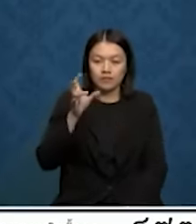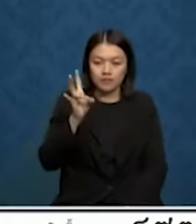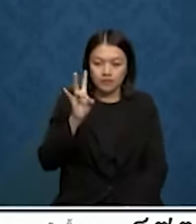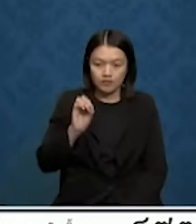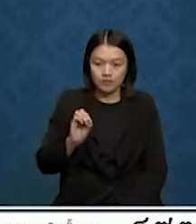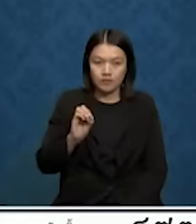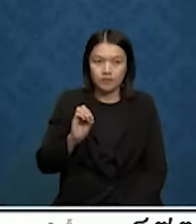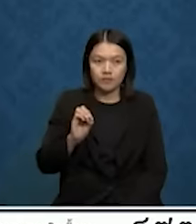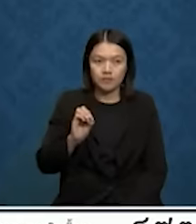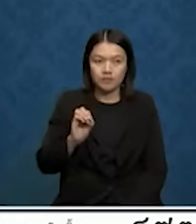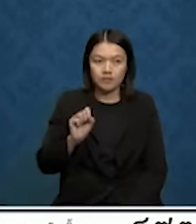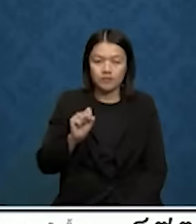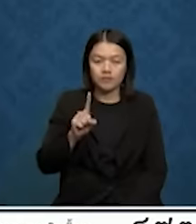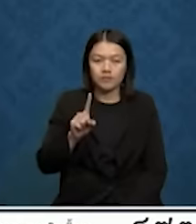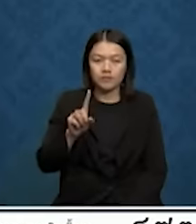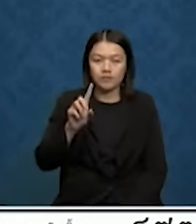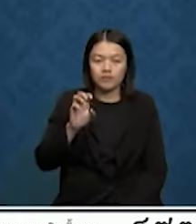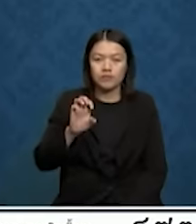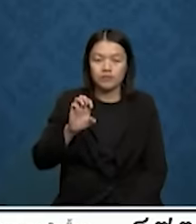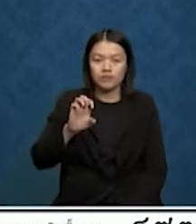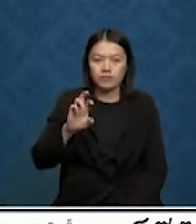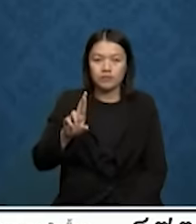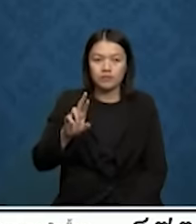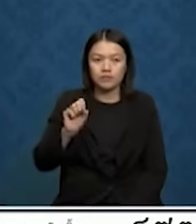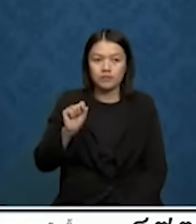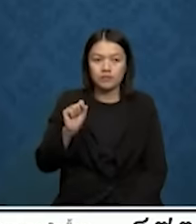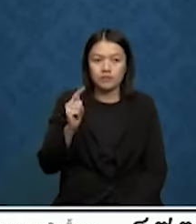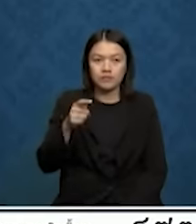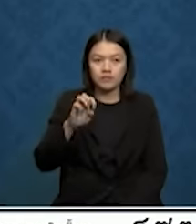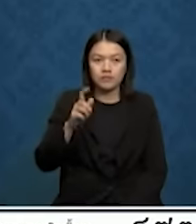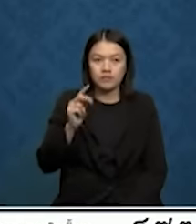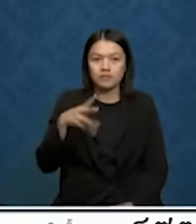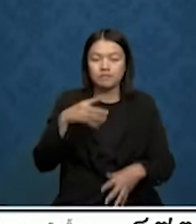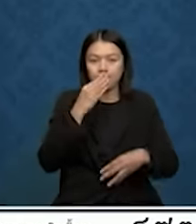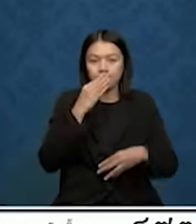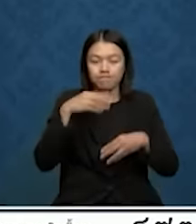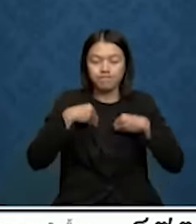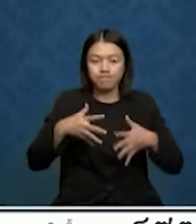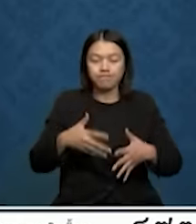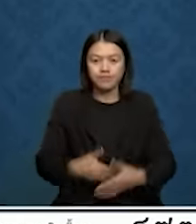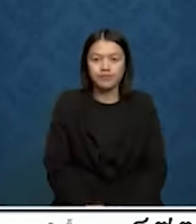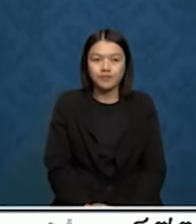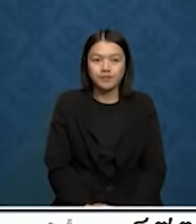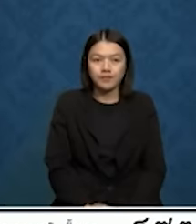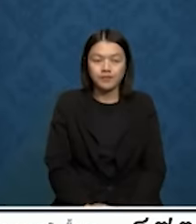370นายศิรสิทธิ์สงนุ้ย ศิรสิทธิ์สงนุ้ยไม่เห็นชอบครับ